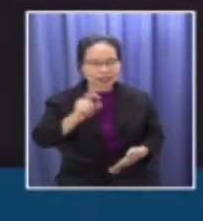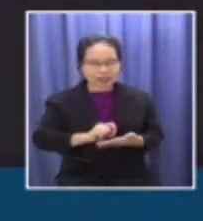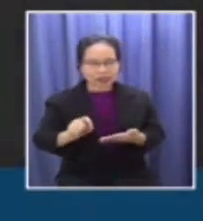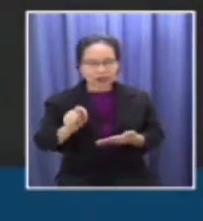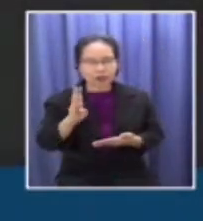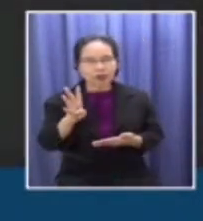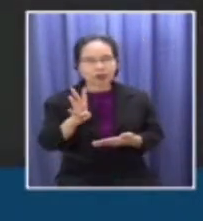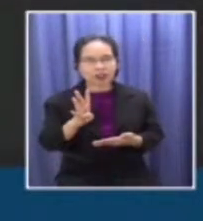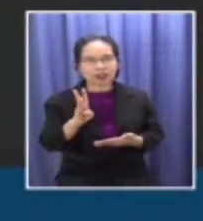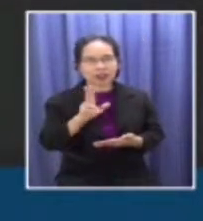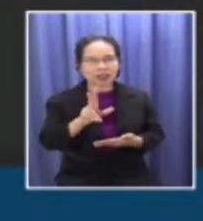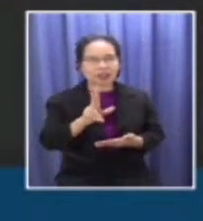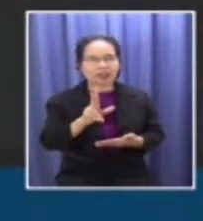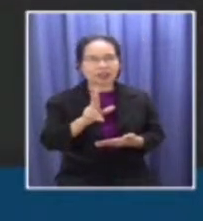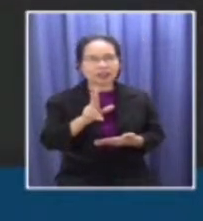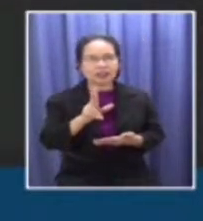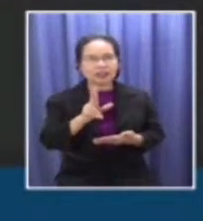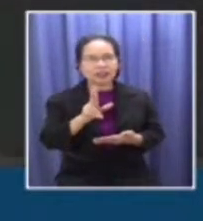Awurade Yesu Kristo